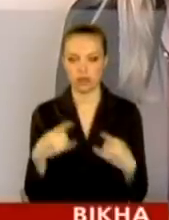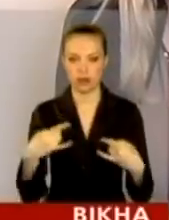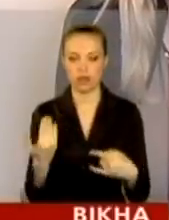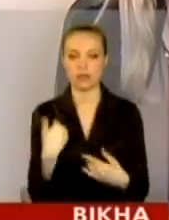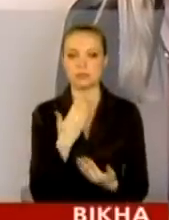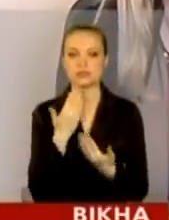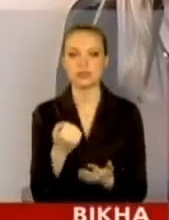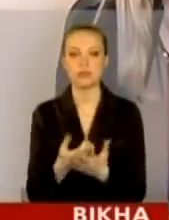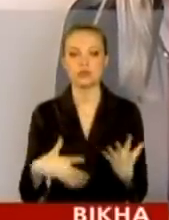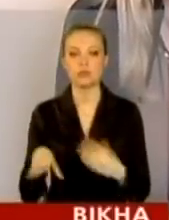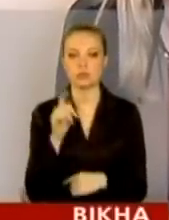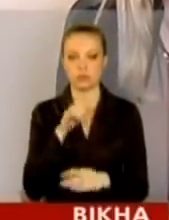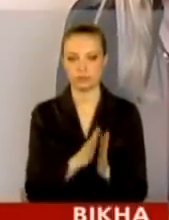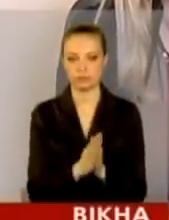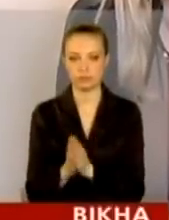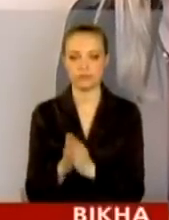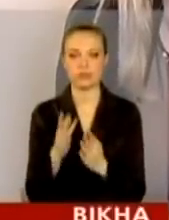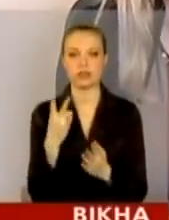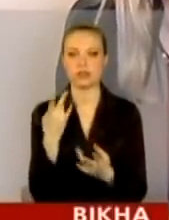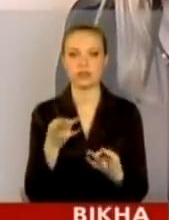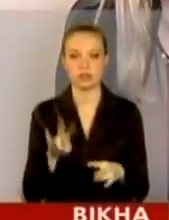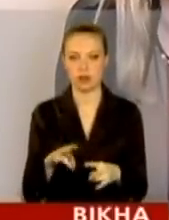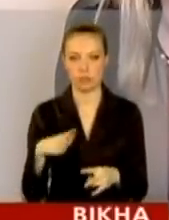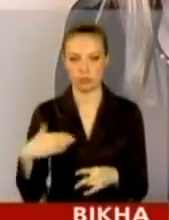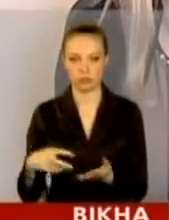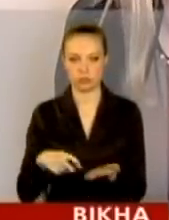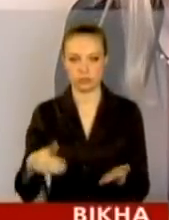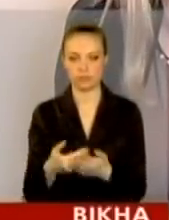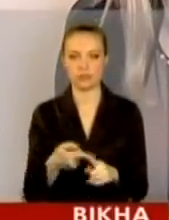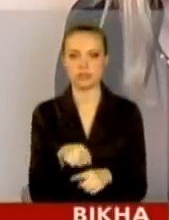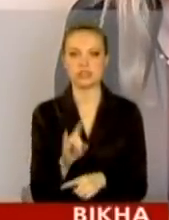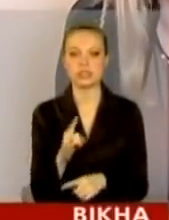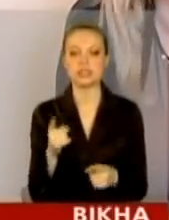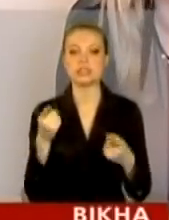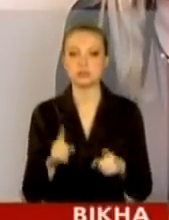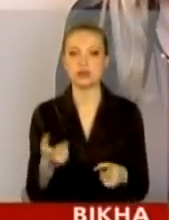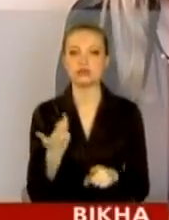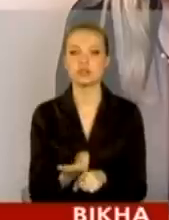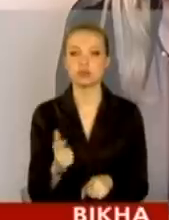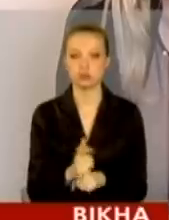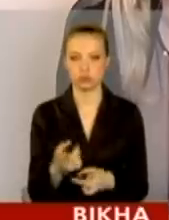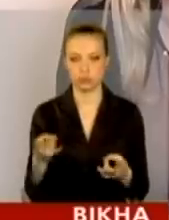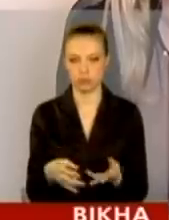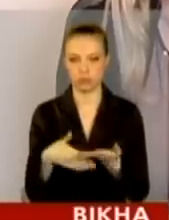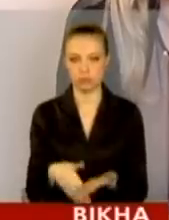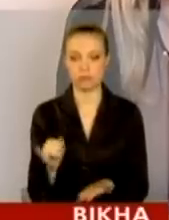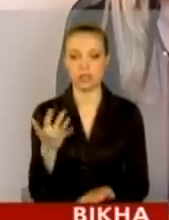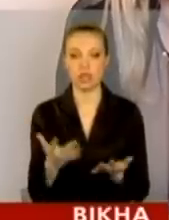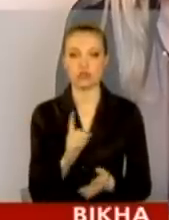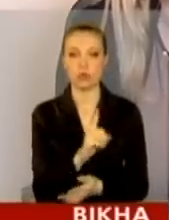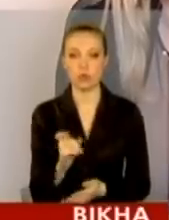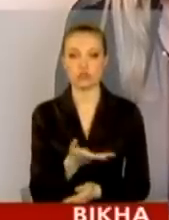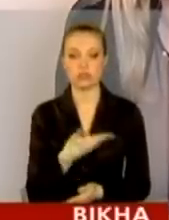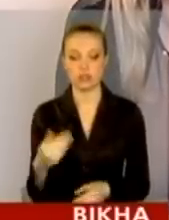всіх українців, будь ласка, не стойте осторонь. Цій дитині справді дуже потрібно диво. І якщо кожен з